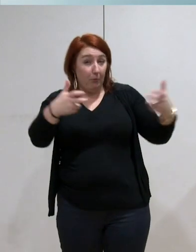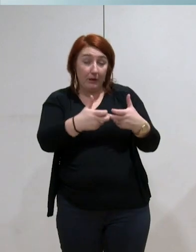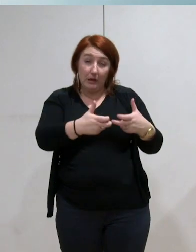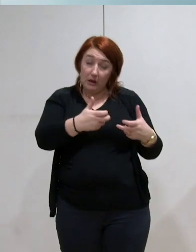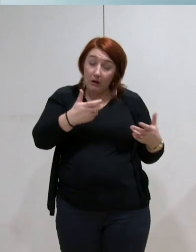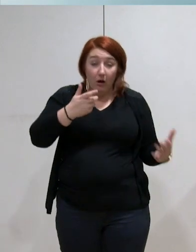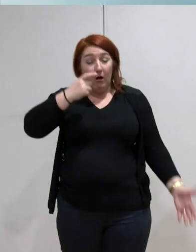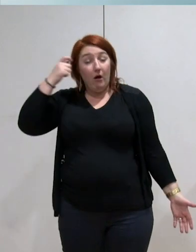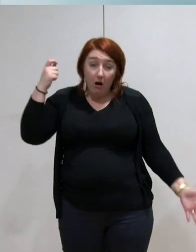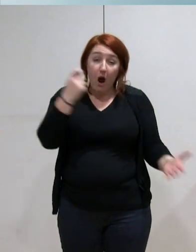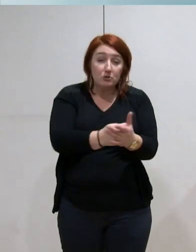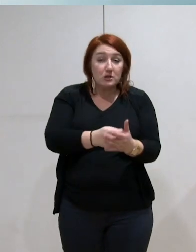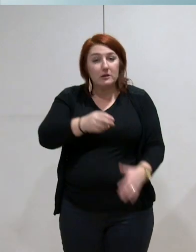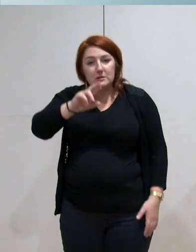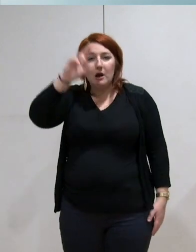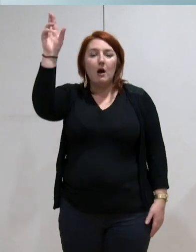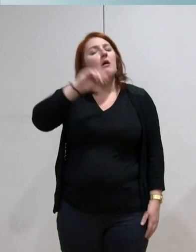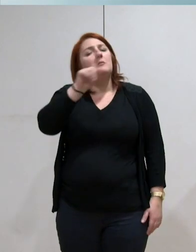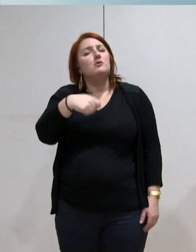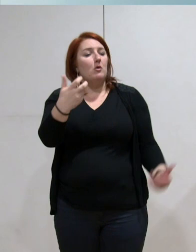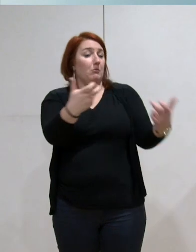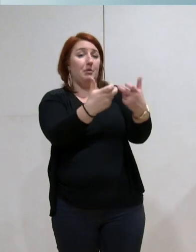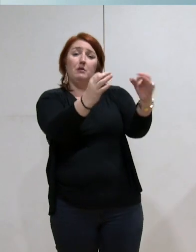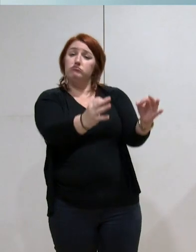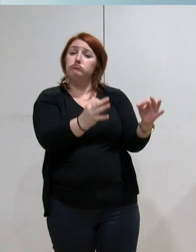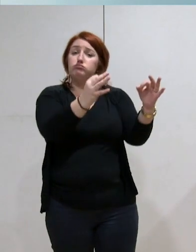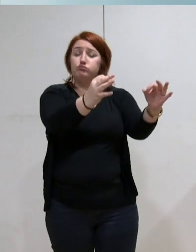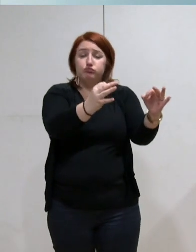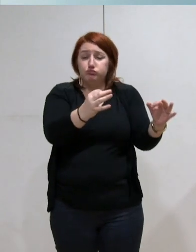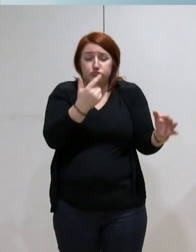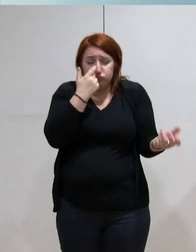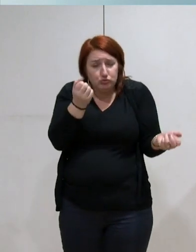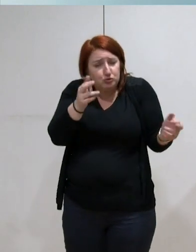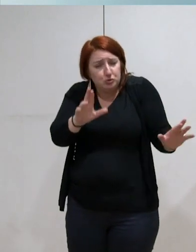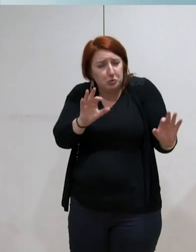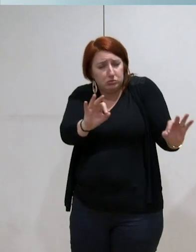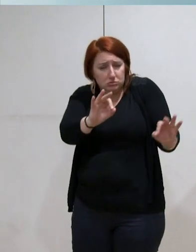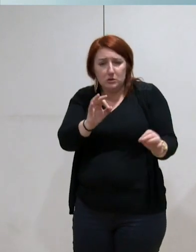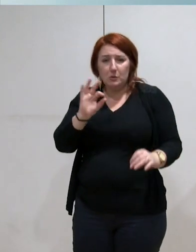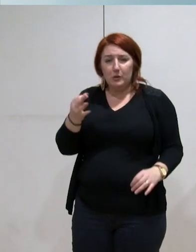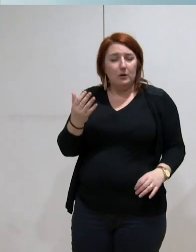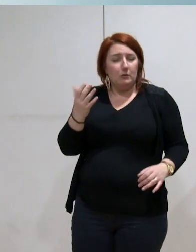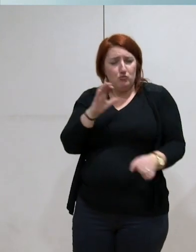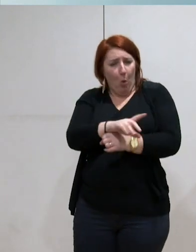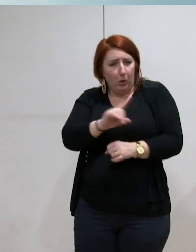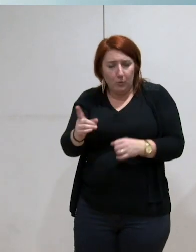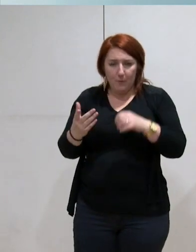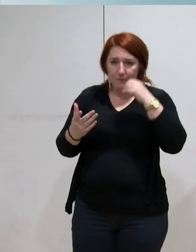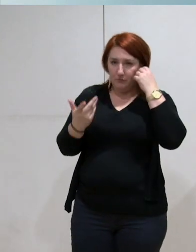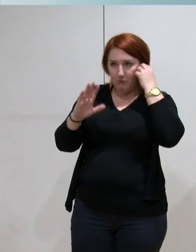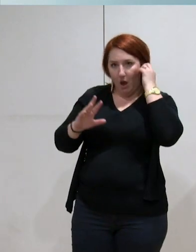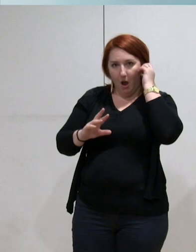si il n'est pas question de contester le le fait que ce soit probablement le juste prix premier